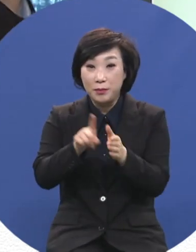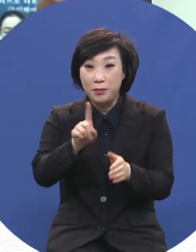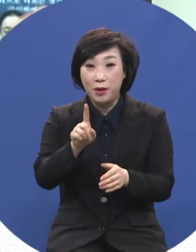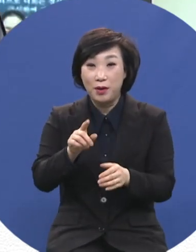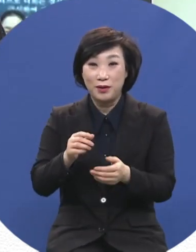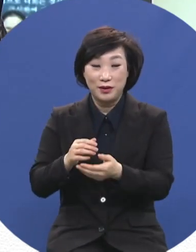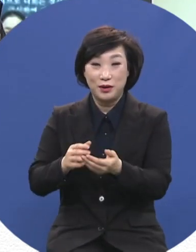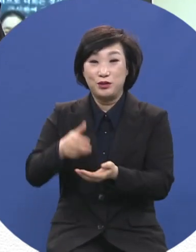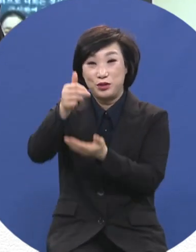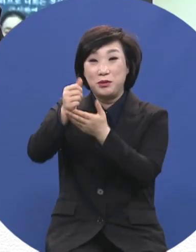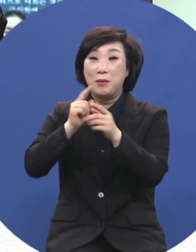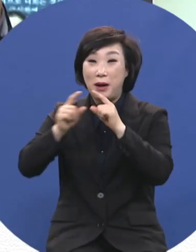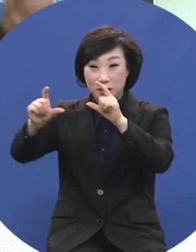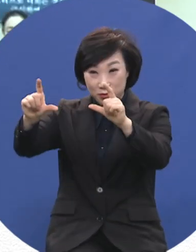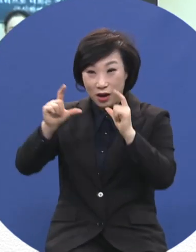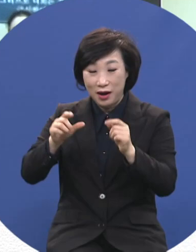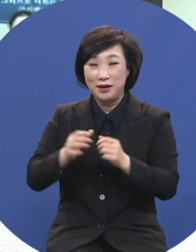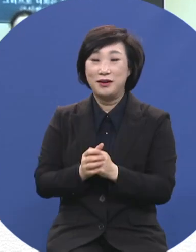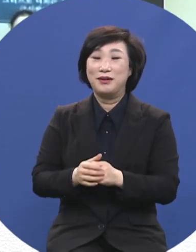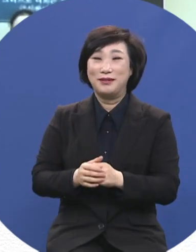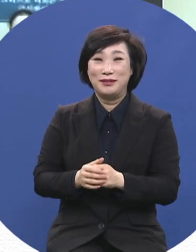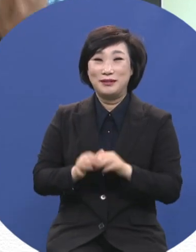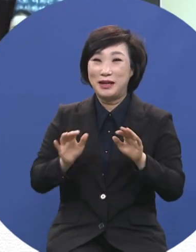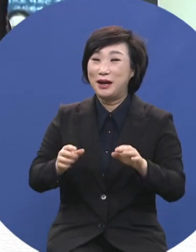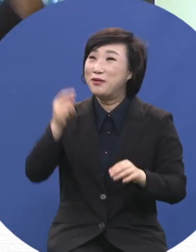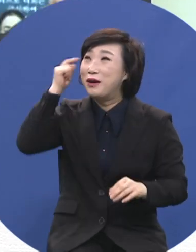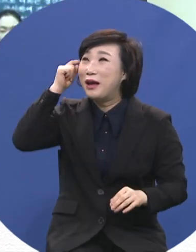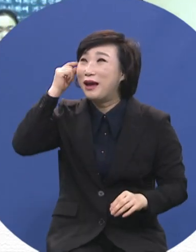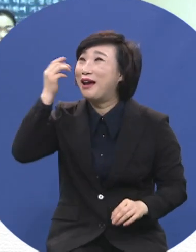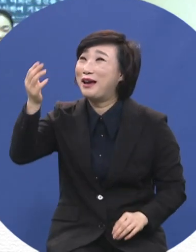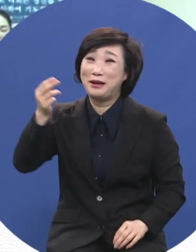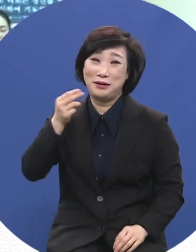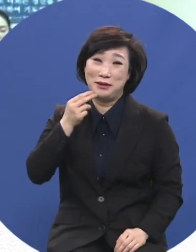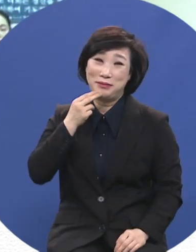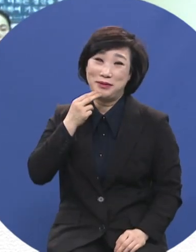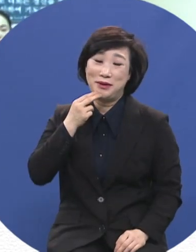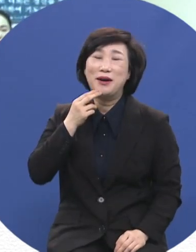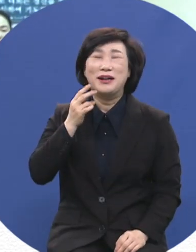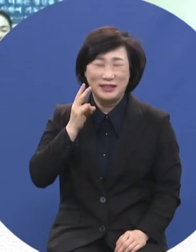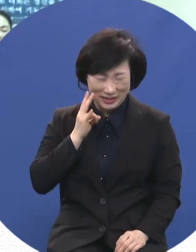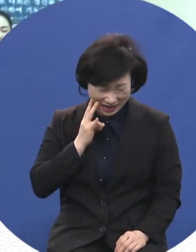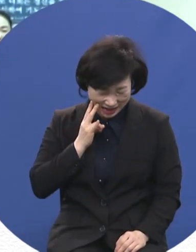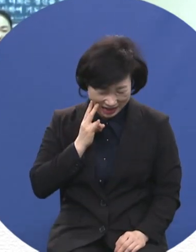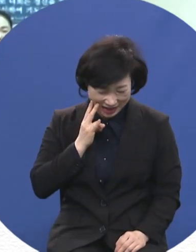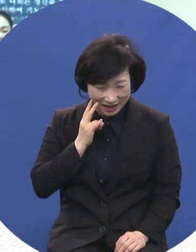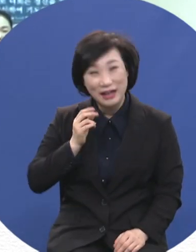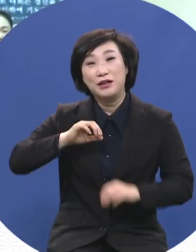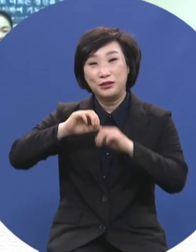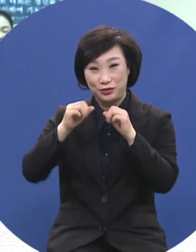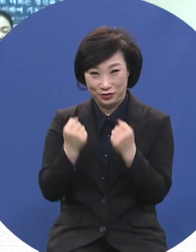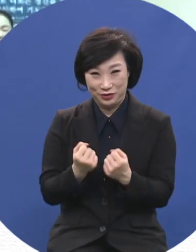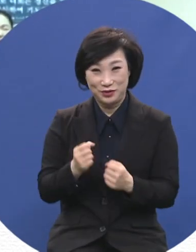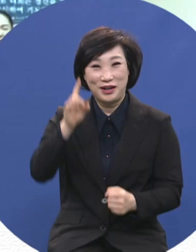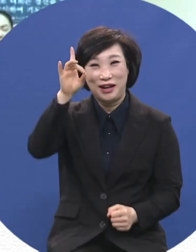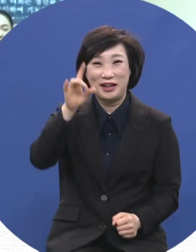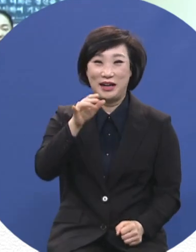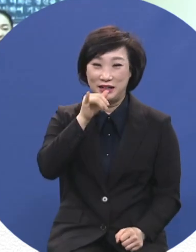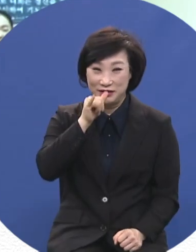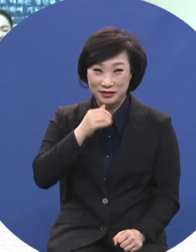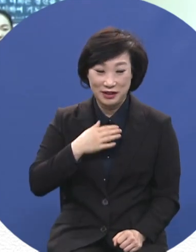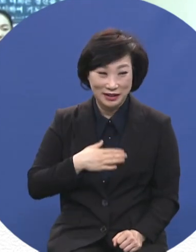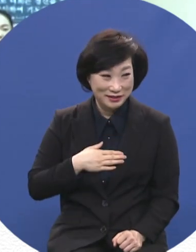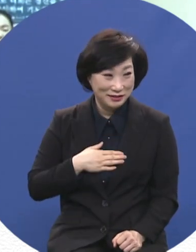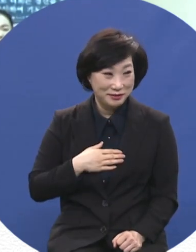주가 말씀하시면 의문에 대해서 묻지 않아. 그냥 수용하는 거예요.